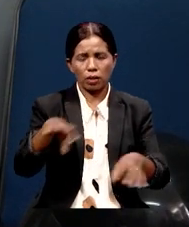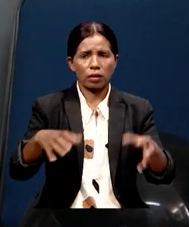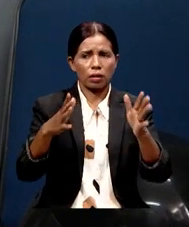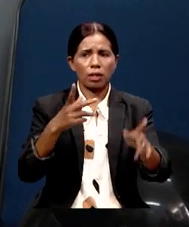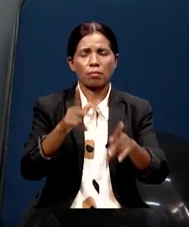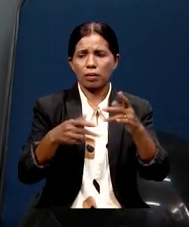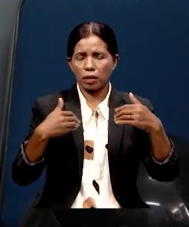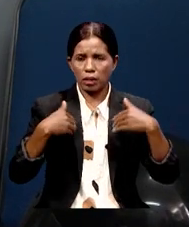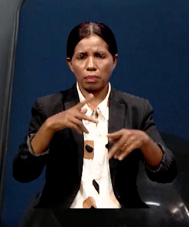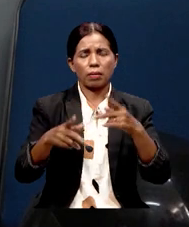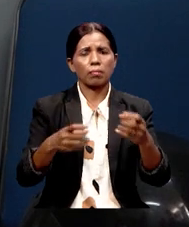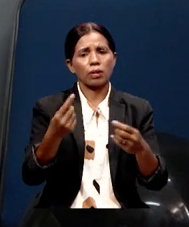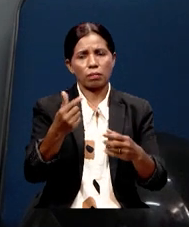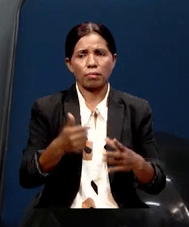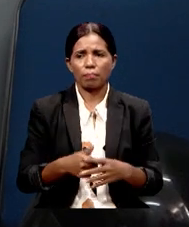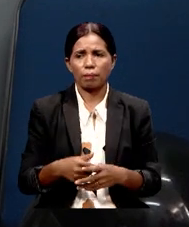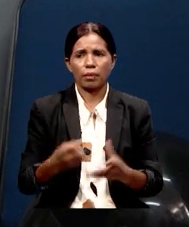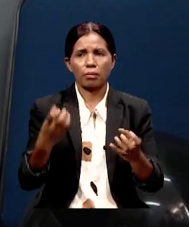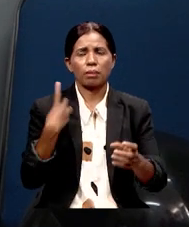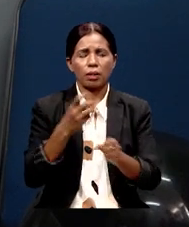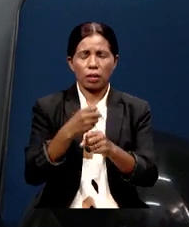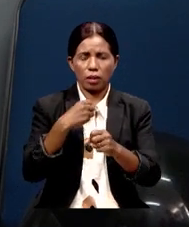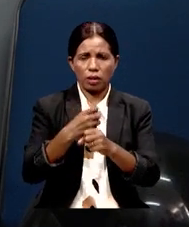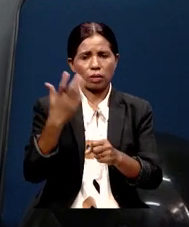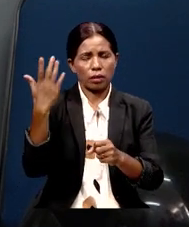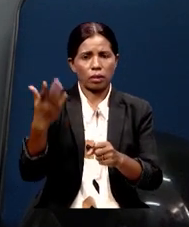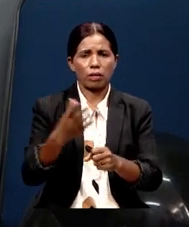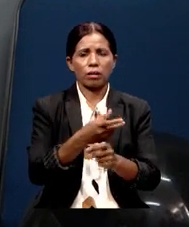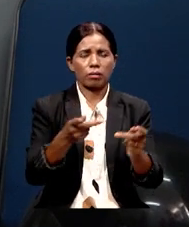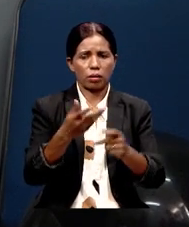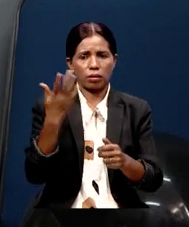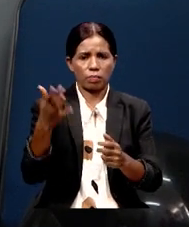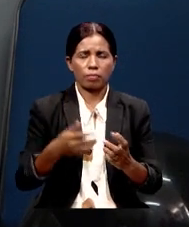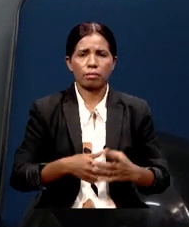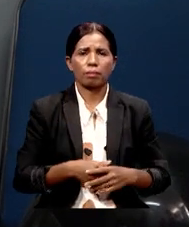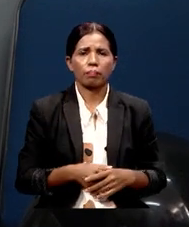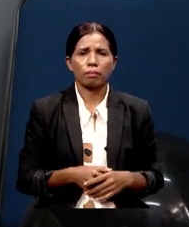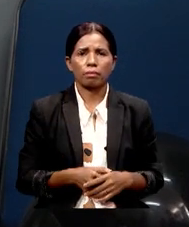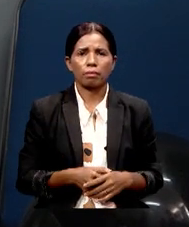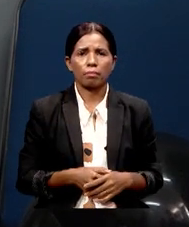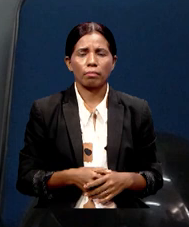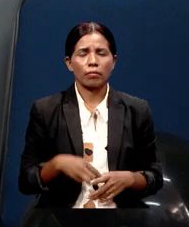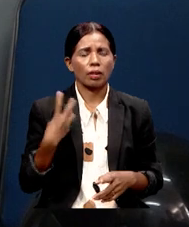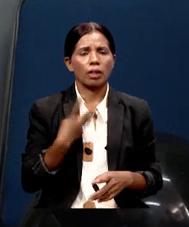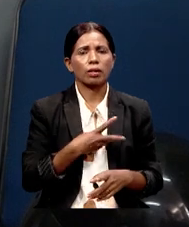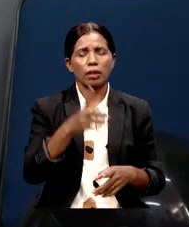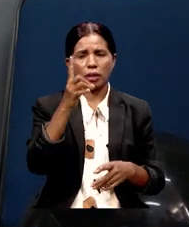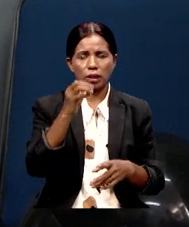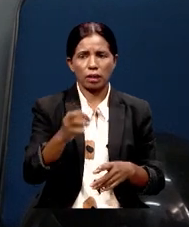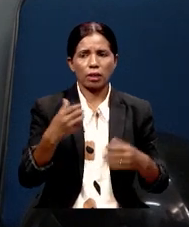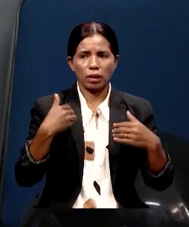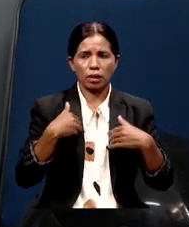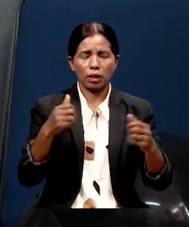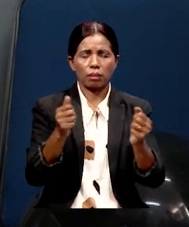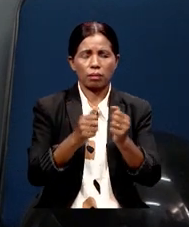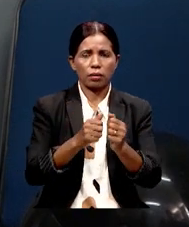pessoal nebe mak limitado para bel halus estaun ba iha zardin hiragne. Ita iha dili larane ita iha zardin